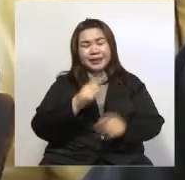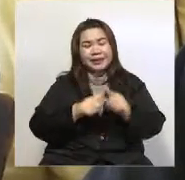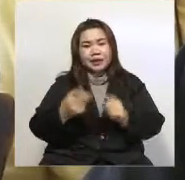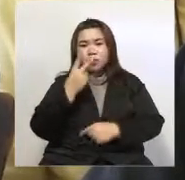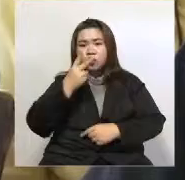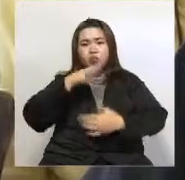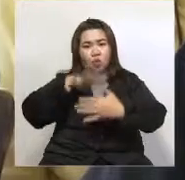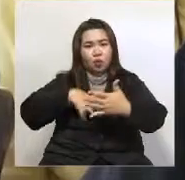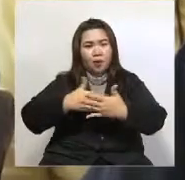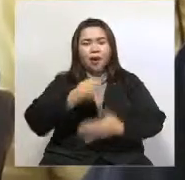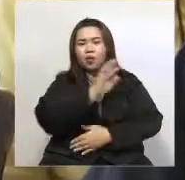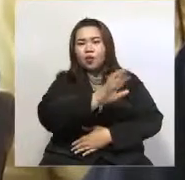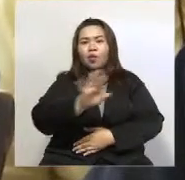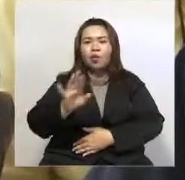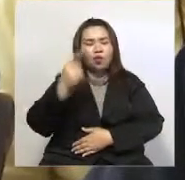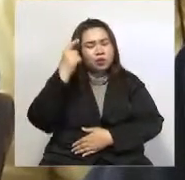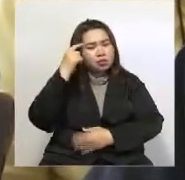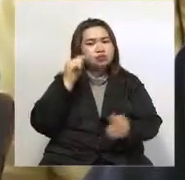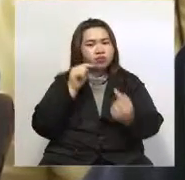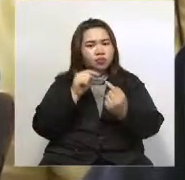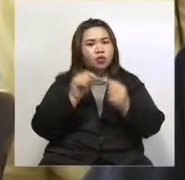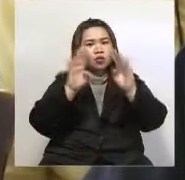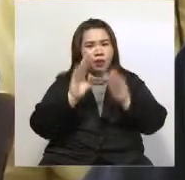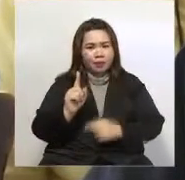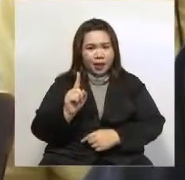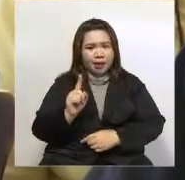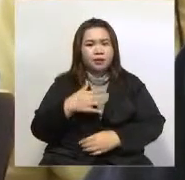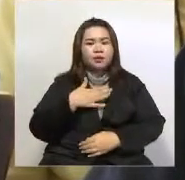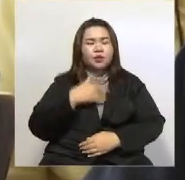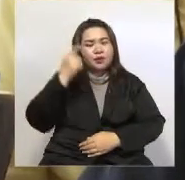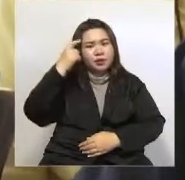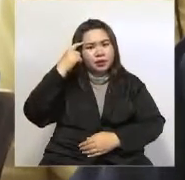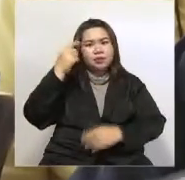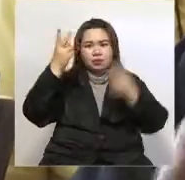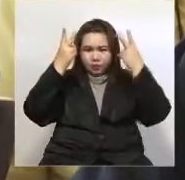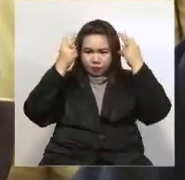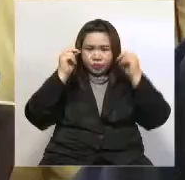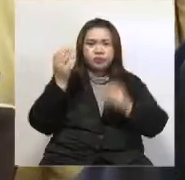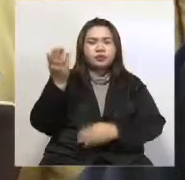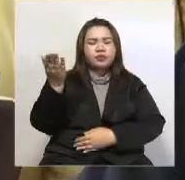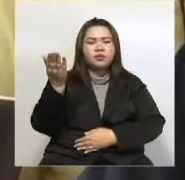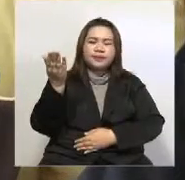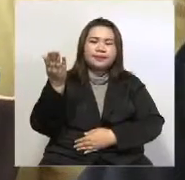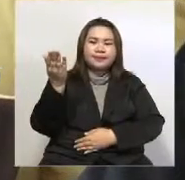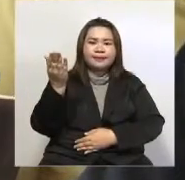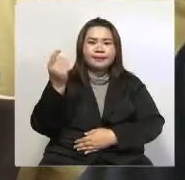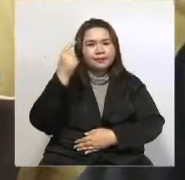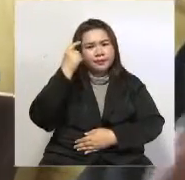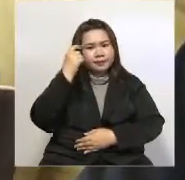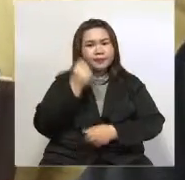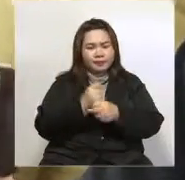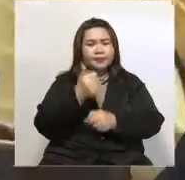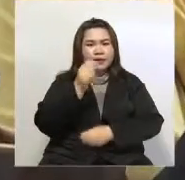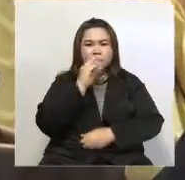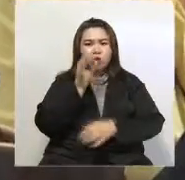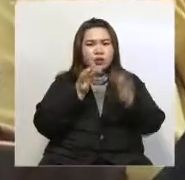บายนะครับว่าจะเหมาะสมประการใดผมคาดว่าท่านนายกรัฐมนตรีคงจะสามารถพูดเรื่